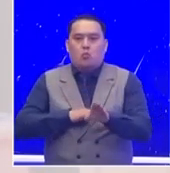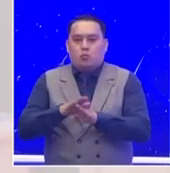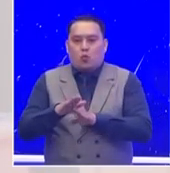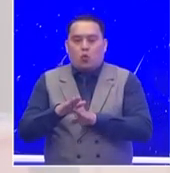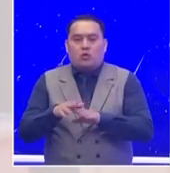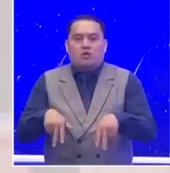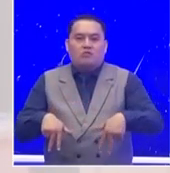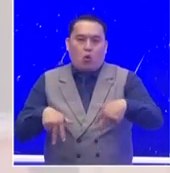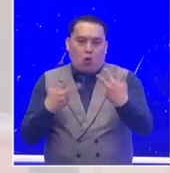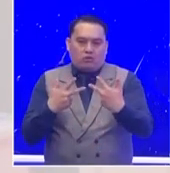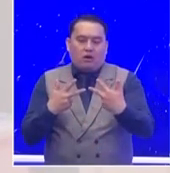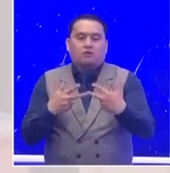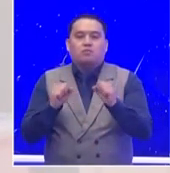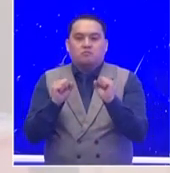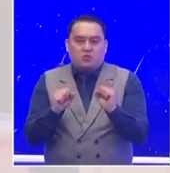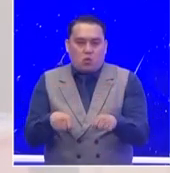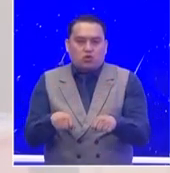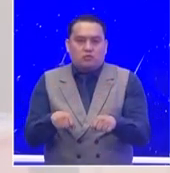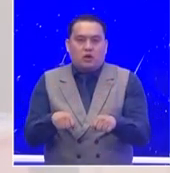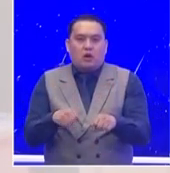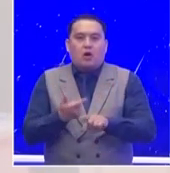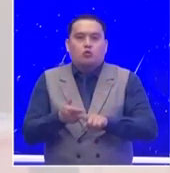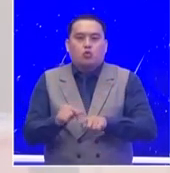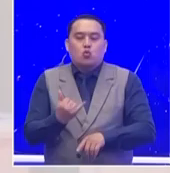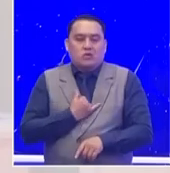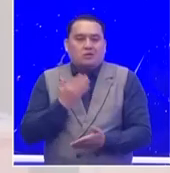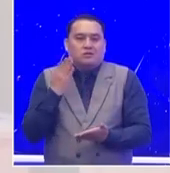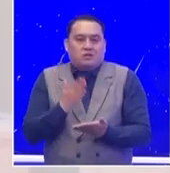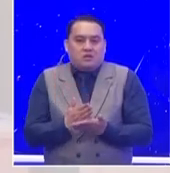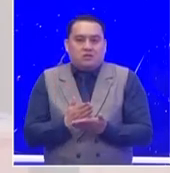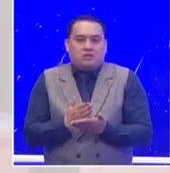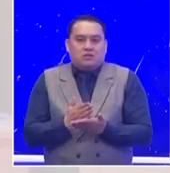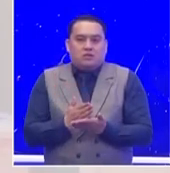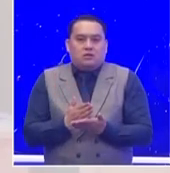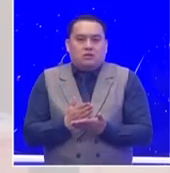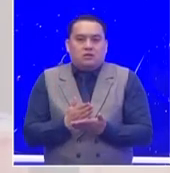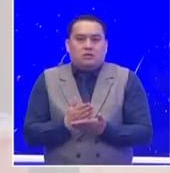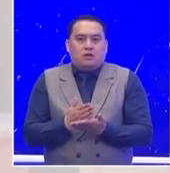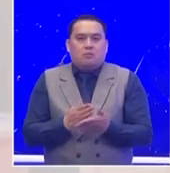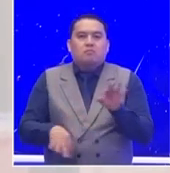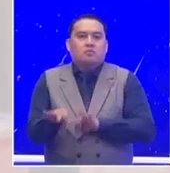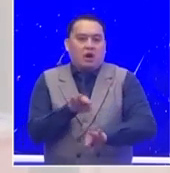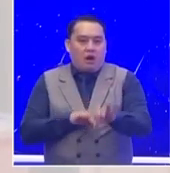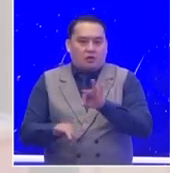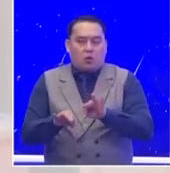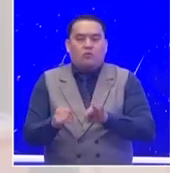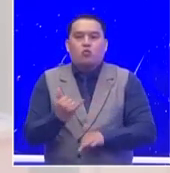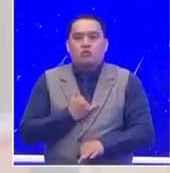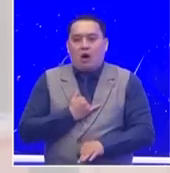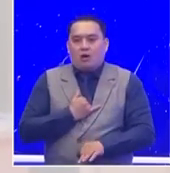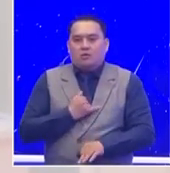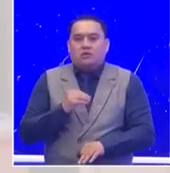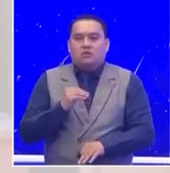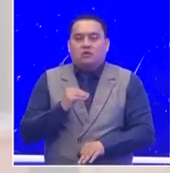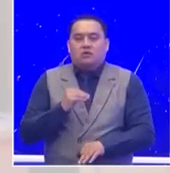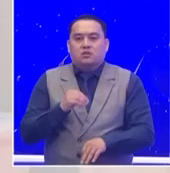онлайн формат. То есть мы, которые у нас имеются несколько этих проектов, в основном это основа у нас ЖТСУ